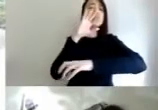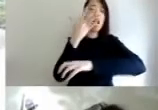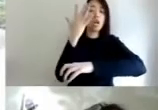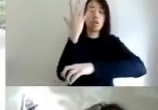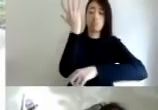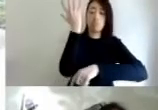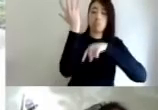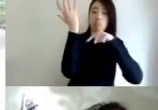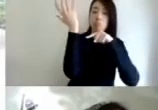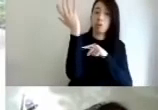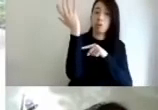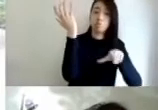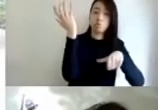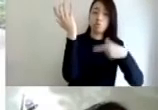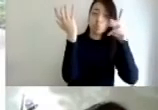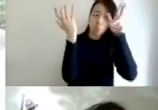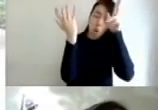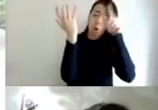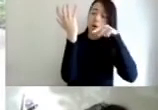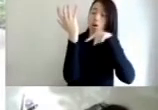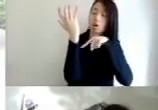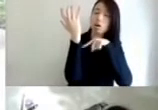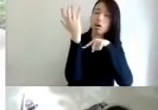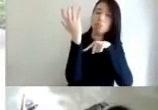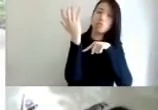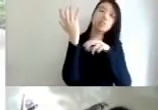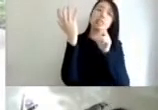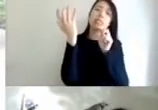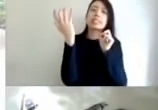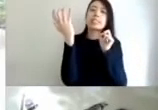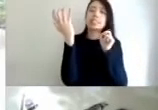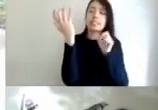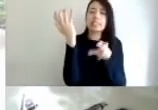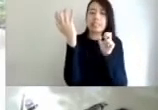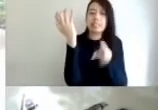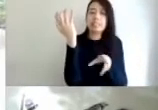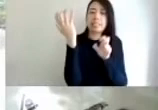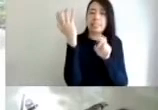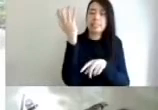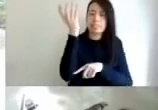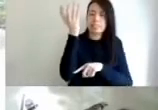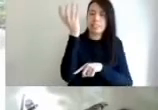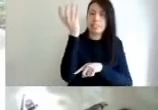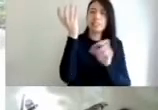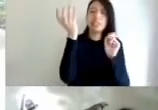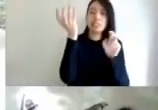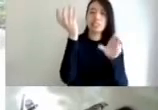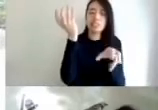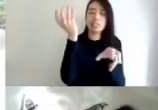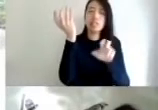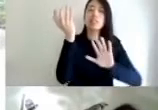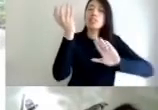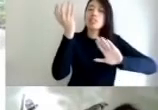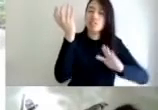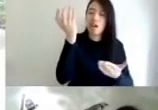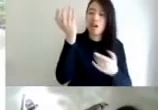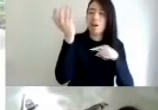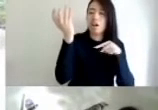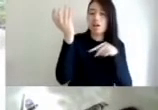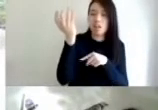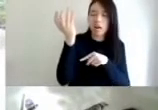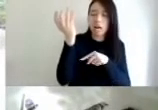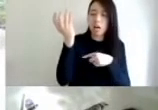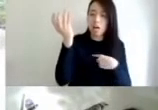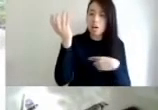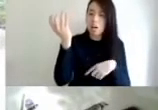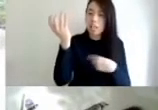樹王咧，佢都仲依然屹立不倒嘅。但係佢健康情況咧，都係需要我哋